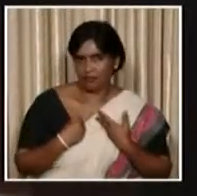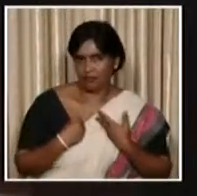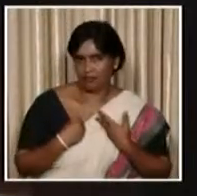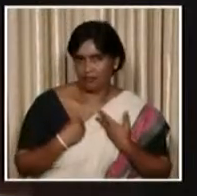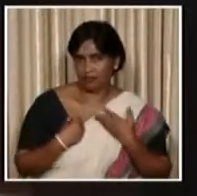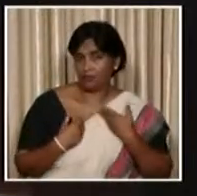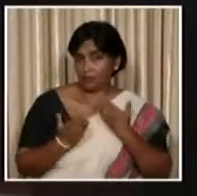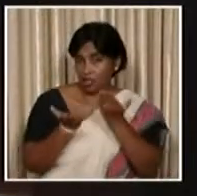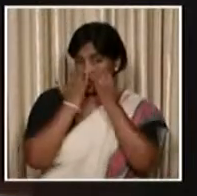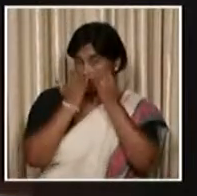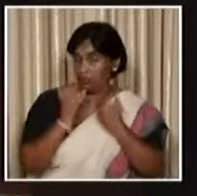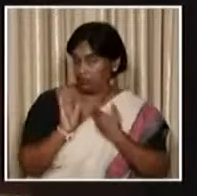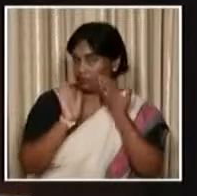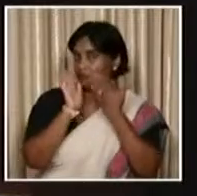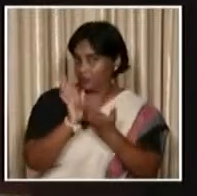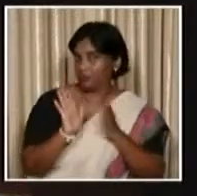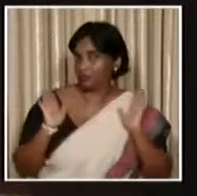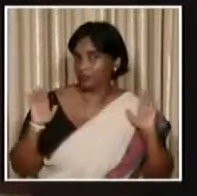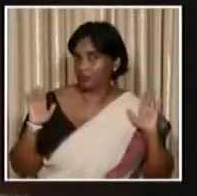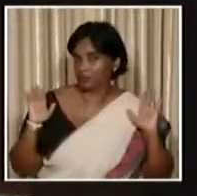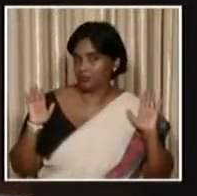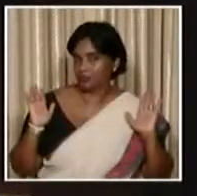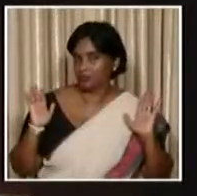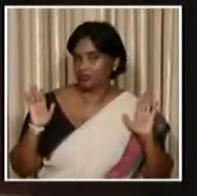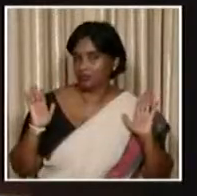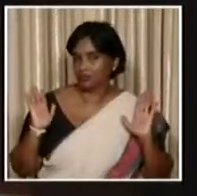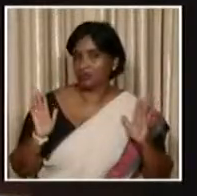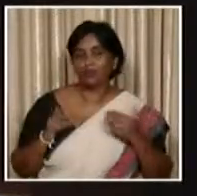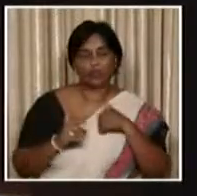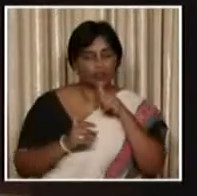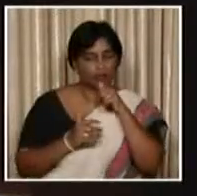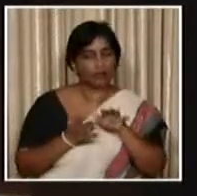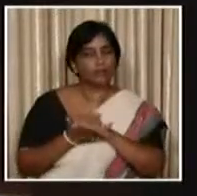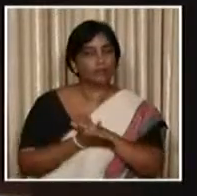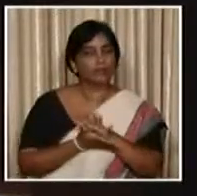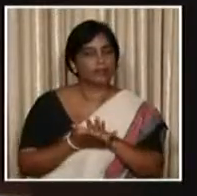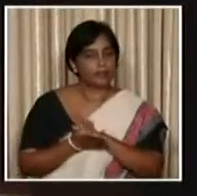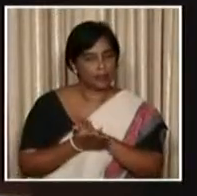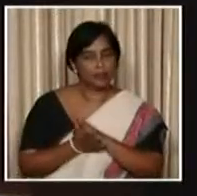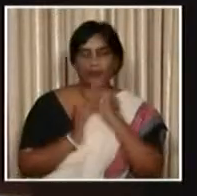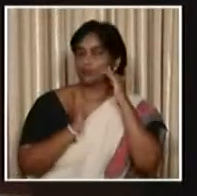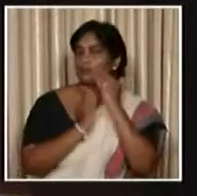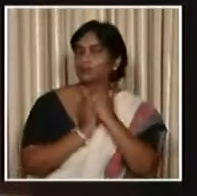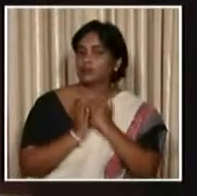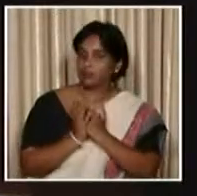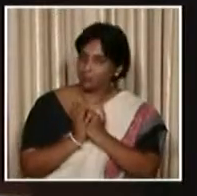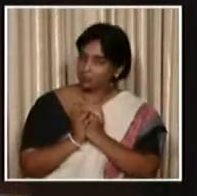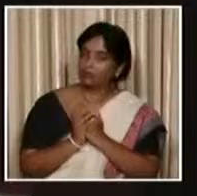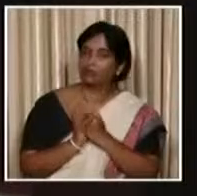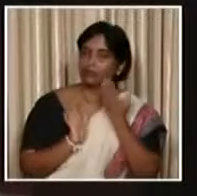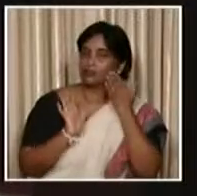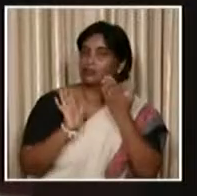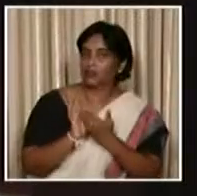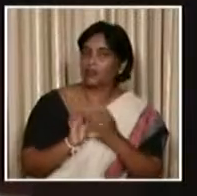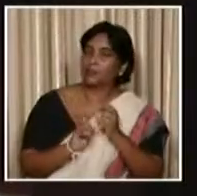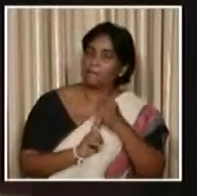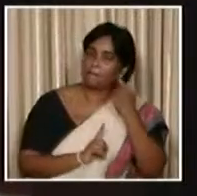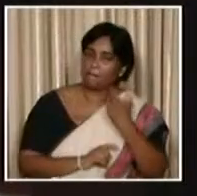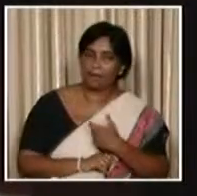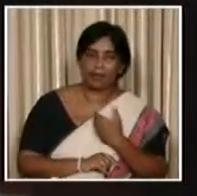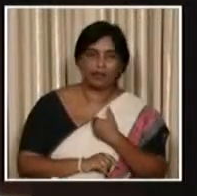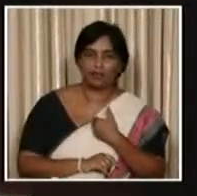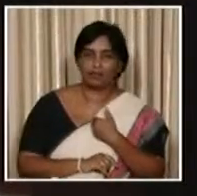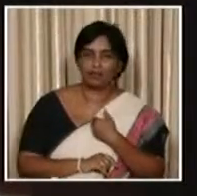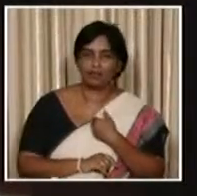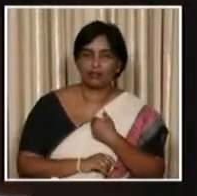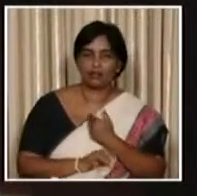මම මේ සාක්ෂි සහිතව මම මේ ඉදිරිපත් කරන්නේ ඉතින් මම පැහැදිලිවම මේ කරුණු කාරණා මම ඔබතුමාට ඉදිරිපත් කරන පුද්ගලික මට